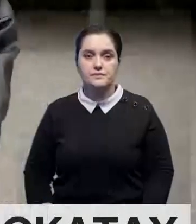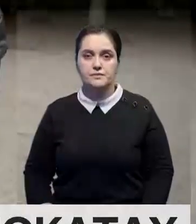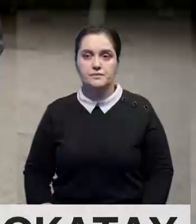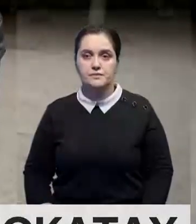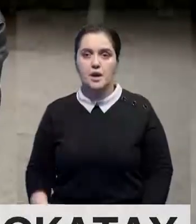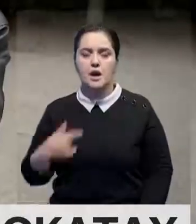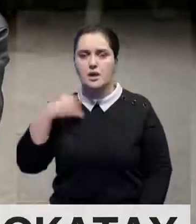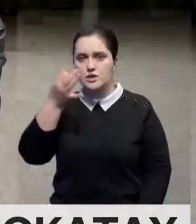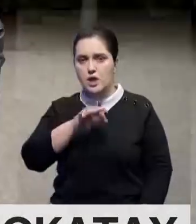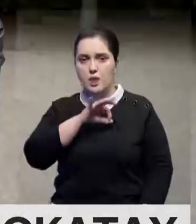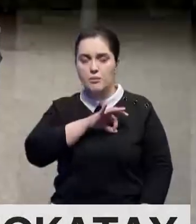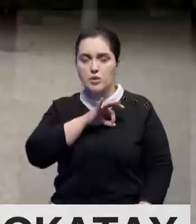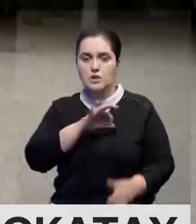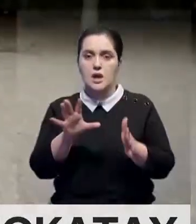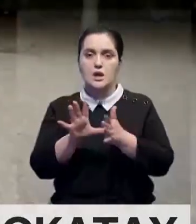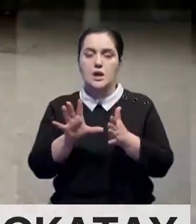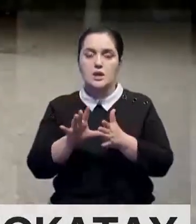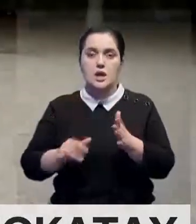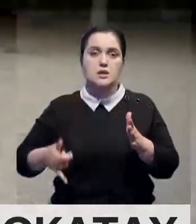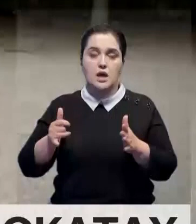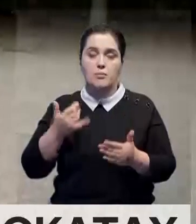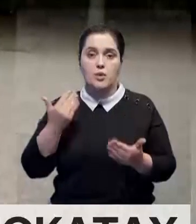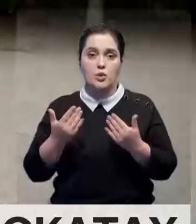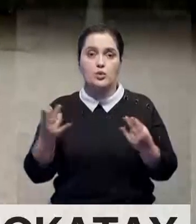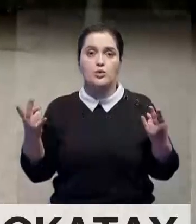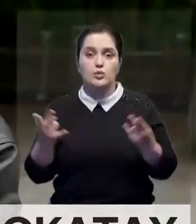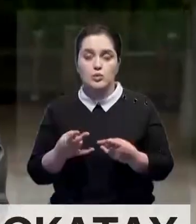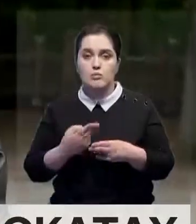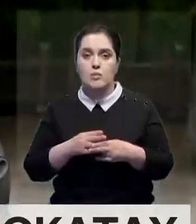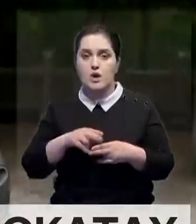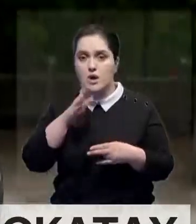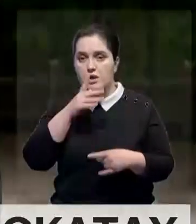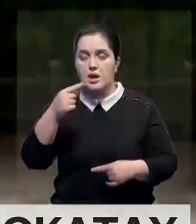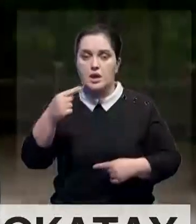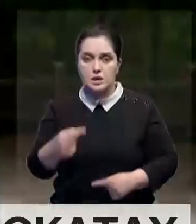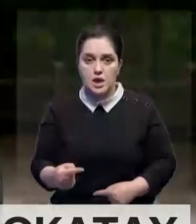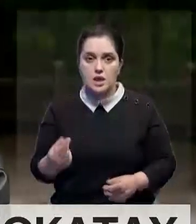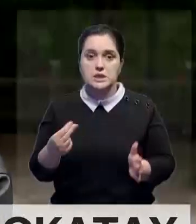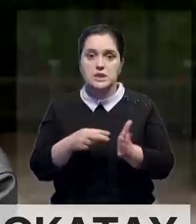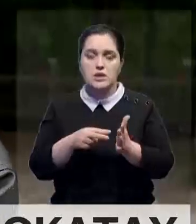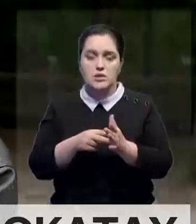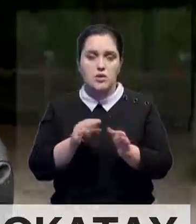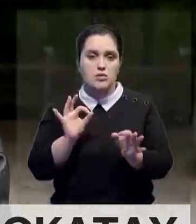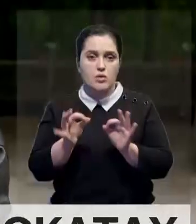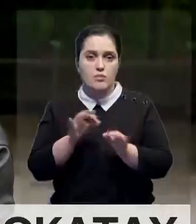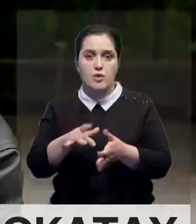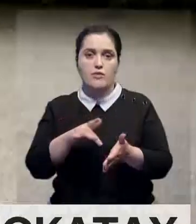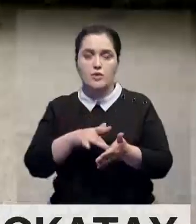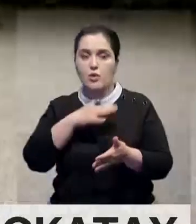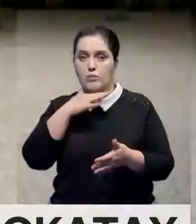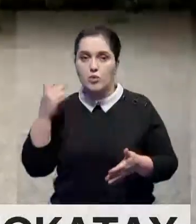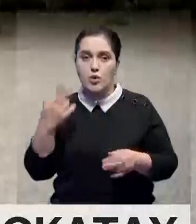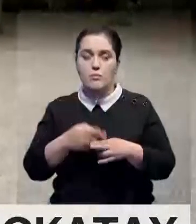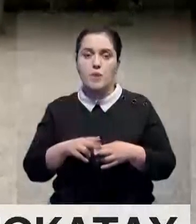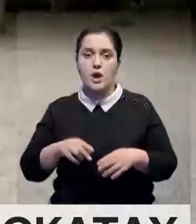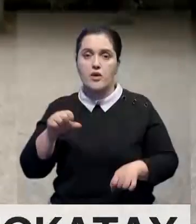Я часто пользуюсь электросамокатом, особенно если нужно преодолеть короткую дистанцию. Цена невысокая, в городе много велодорожек.